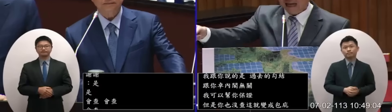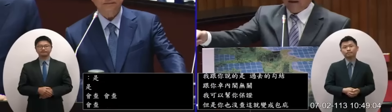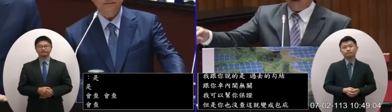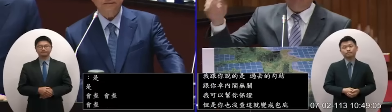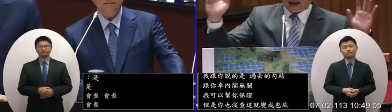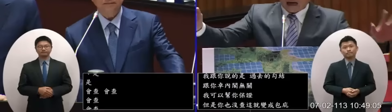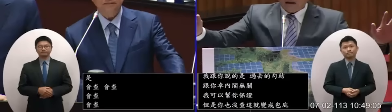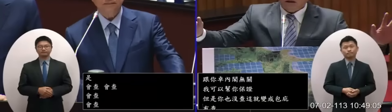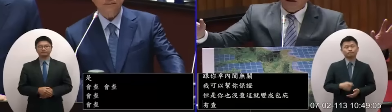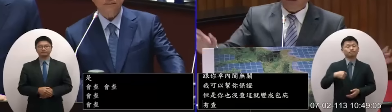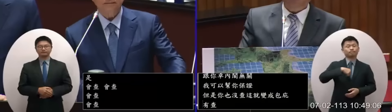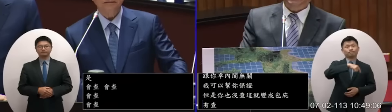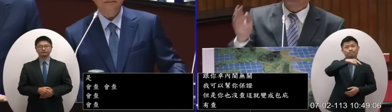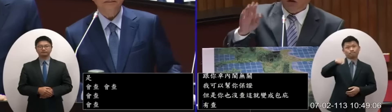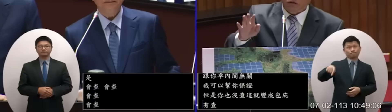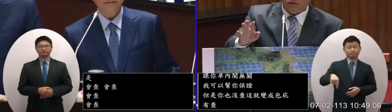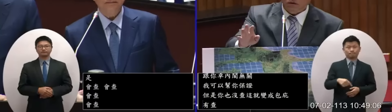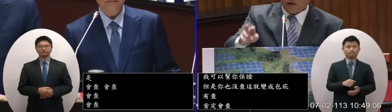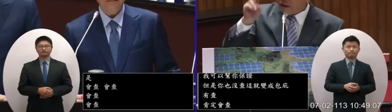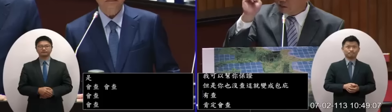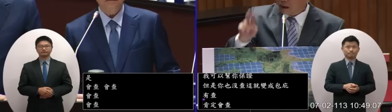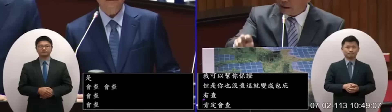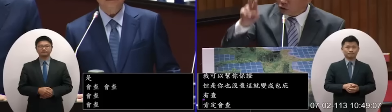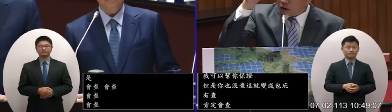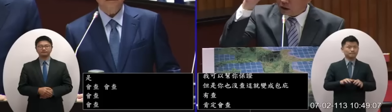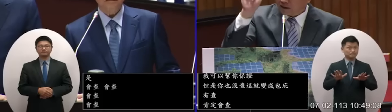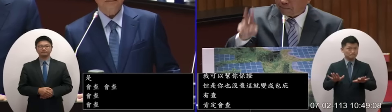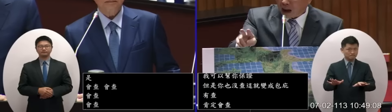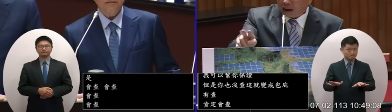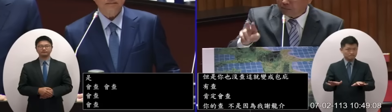阿伯，我甲你讲，咱即卖要对